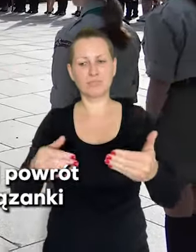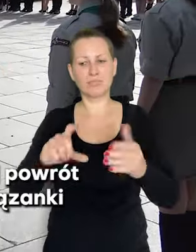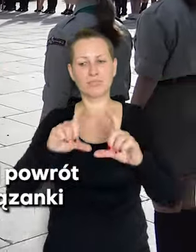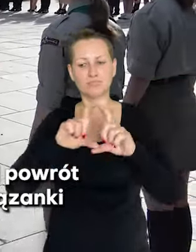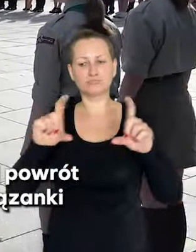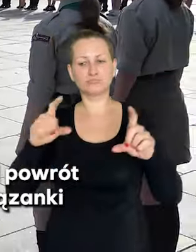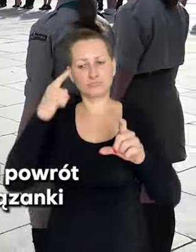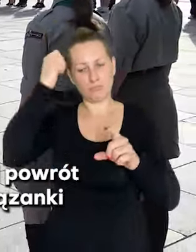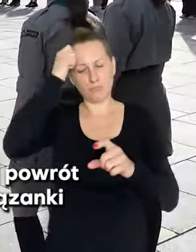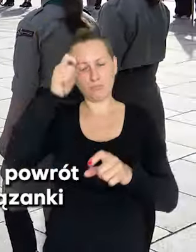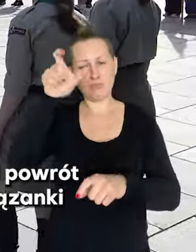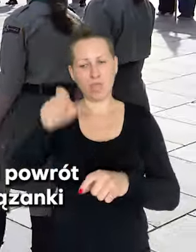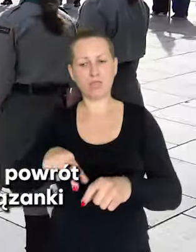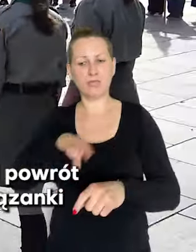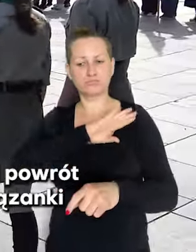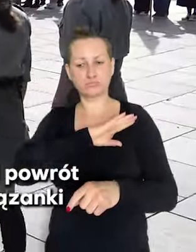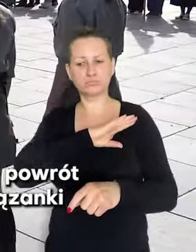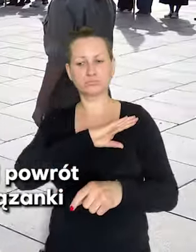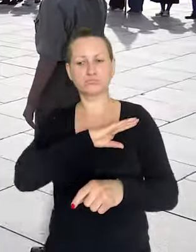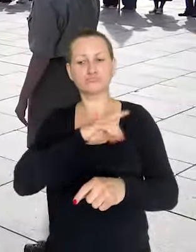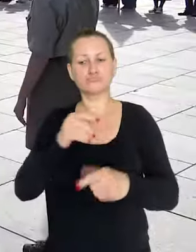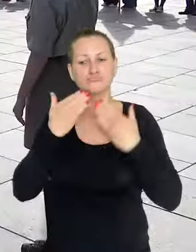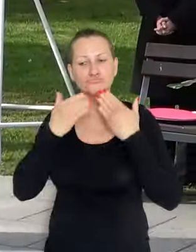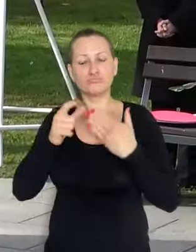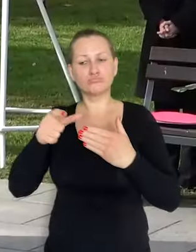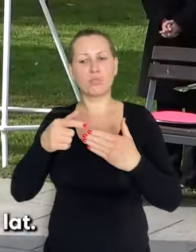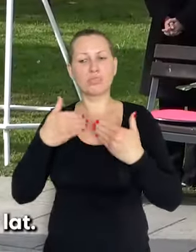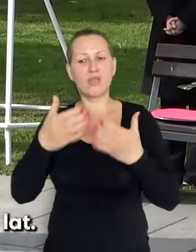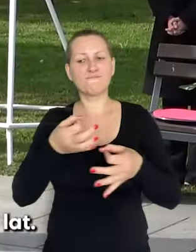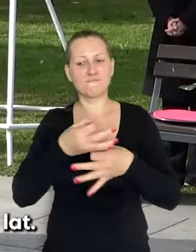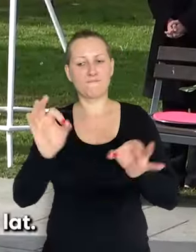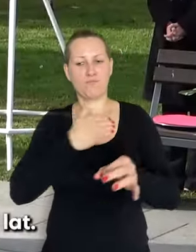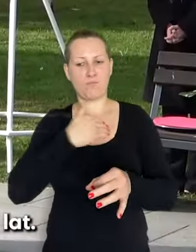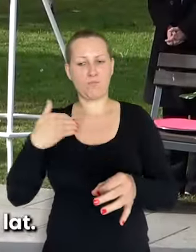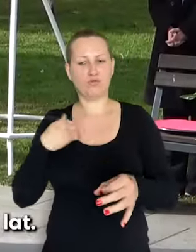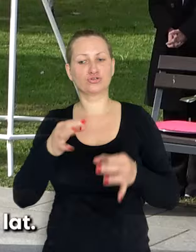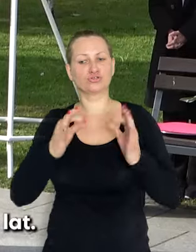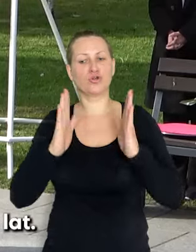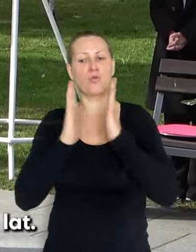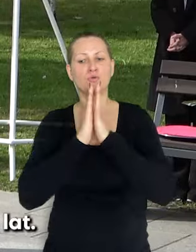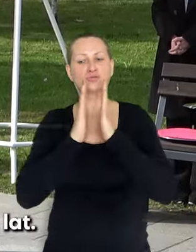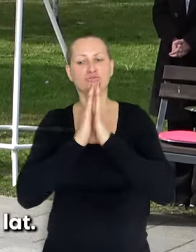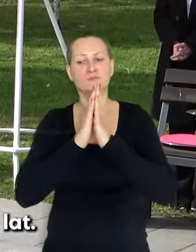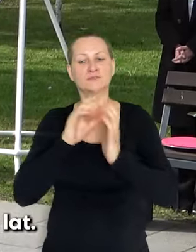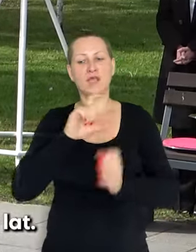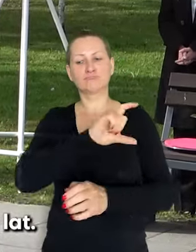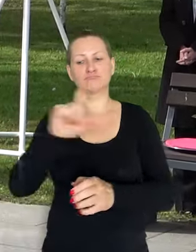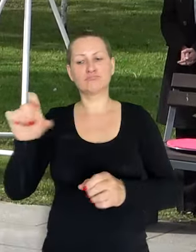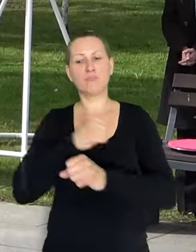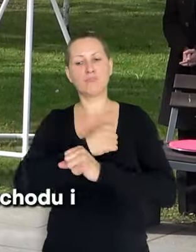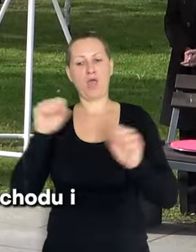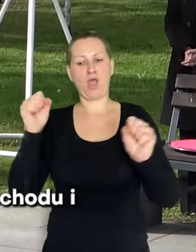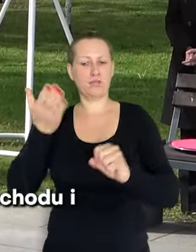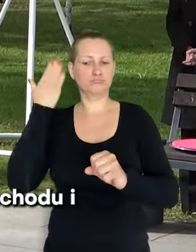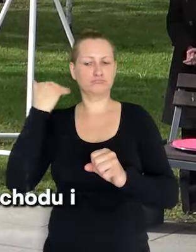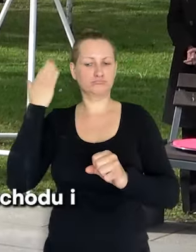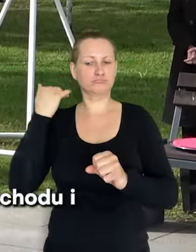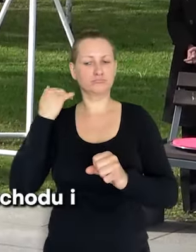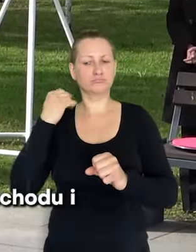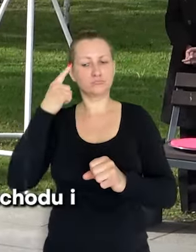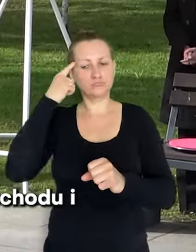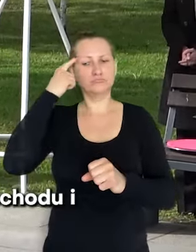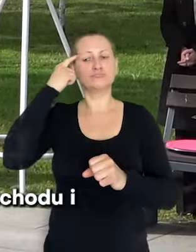do państwa polskiego złożyły wiązanki kwiatów. Dzisiaj modlimy się za bohaterów tamtych lat. Wspominamy